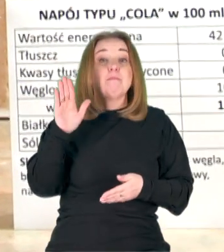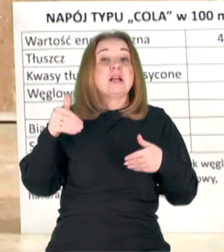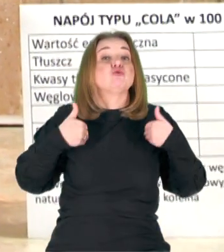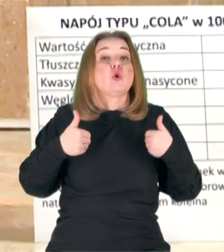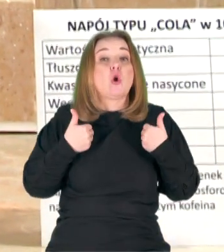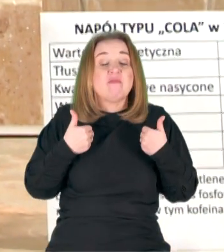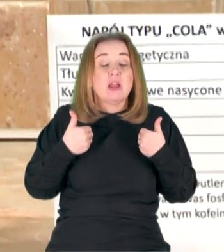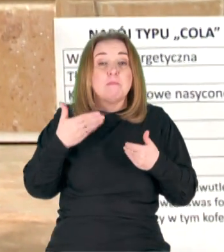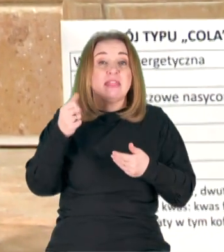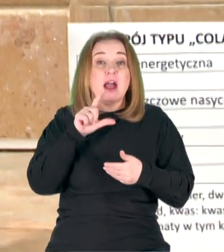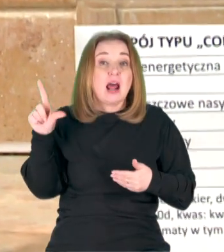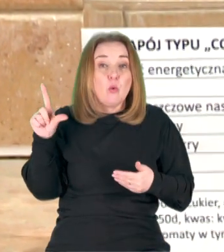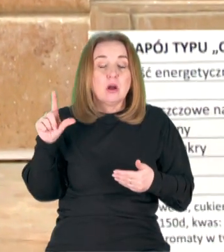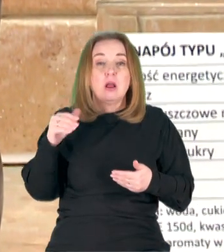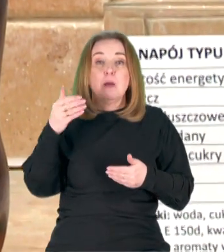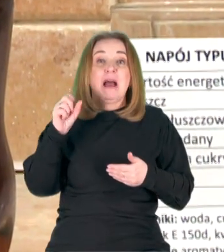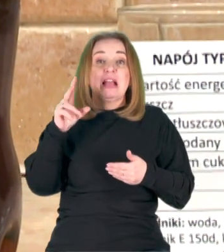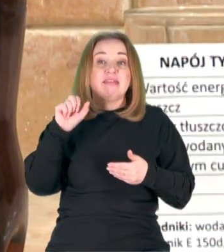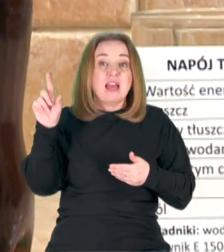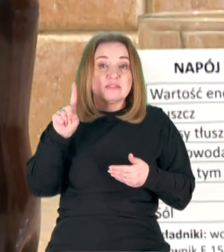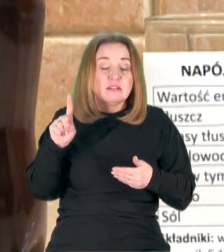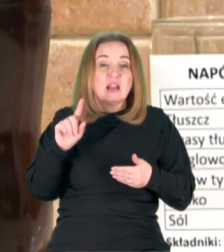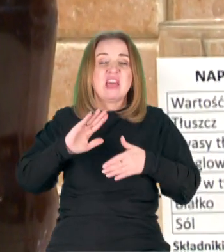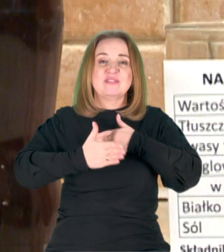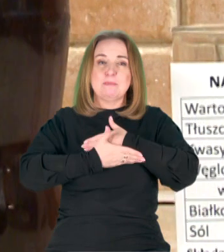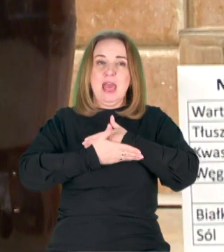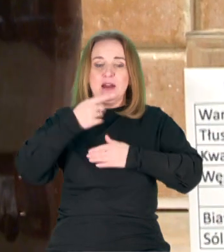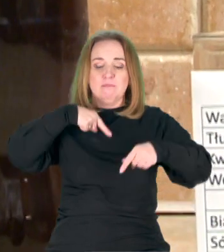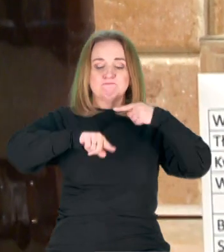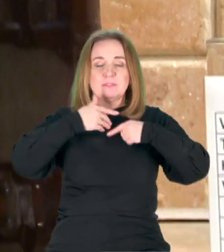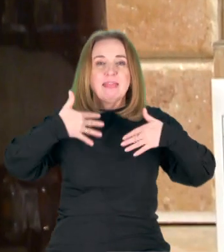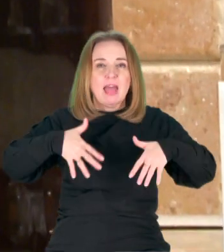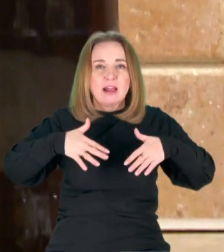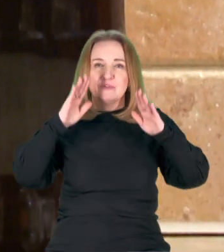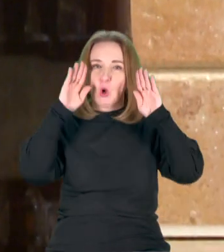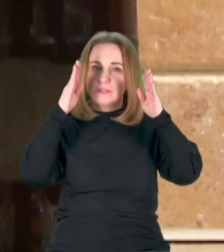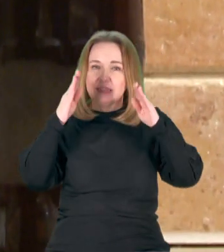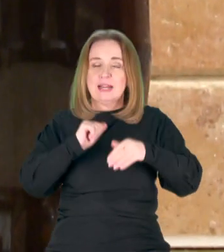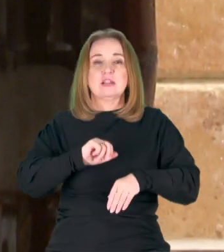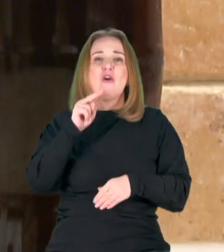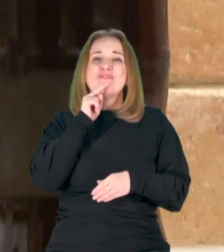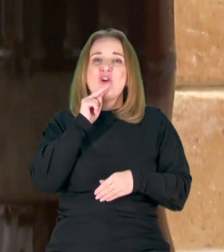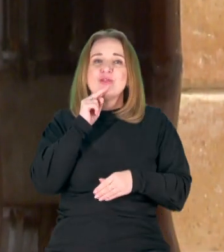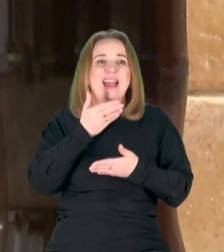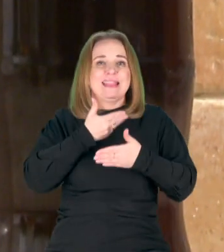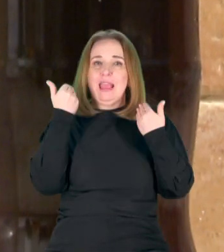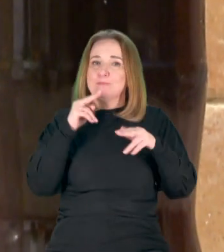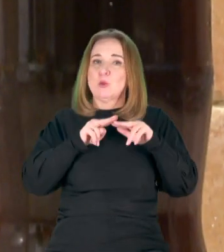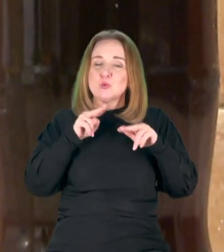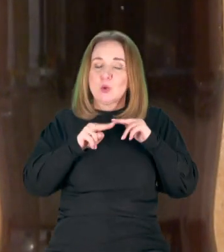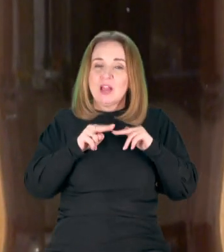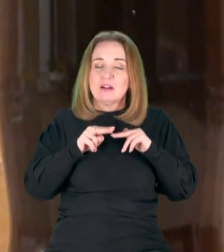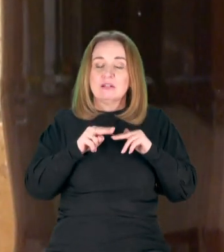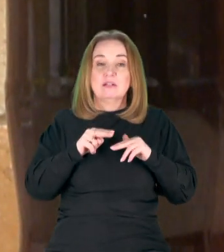niektórych wodach są cenne składniki mineralne i tak na przykład magnez wspiera układ nerwowy oraz koncentrację. Oczywiście